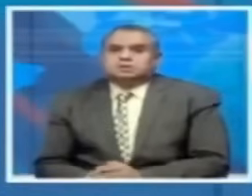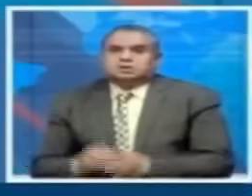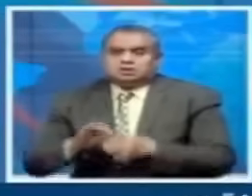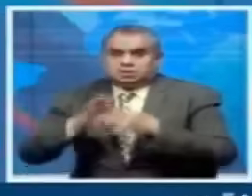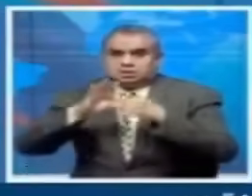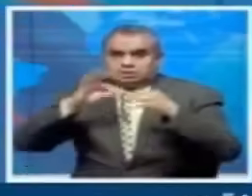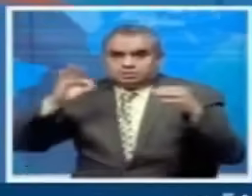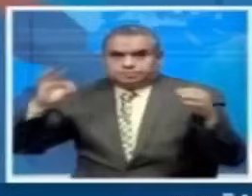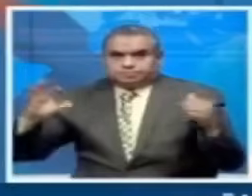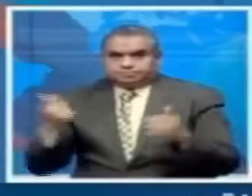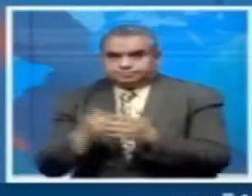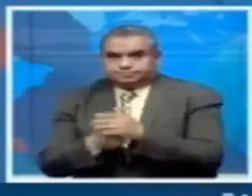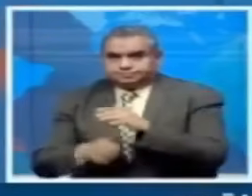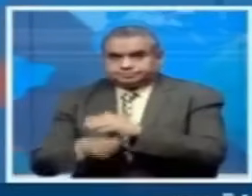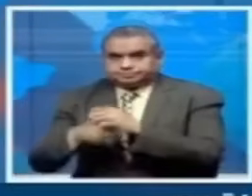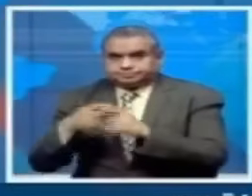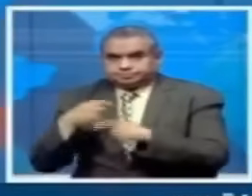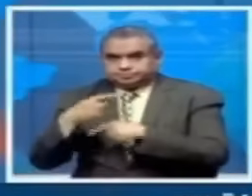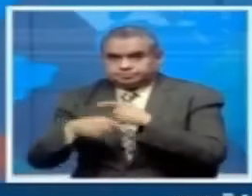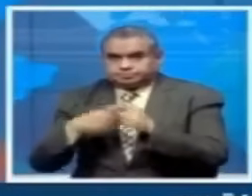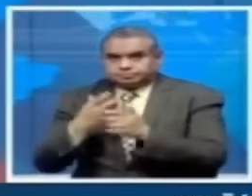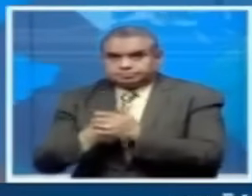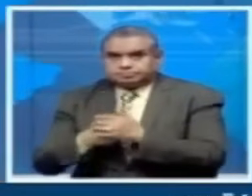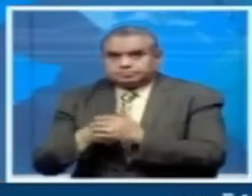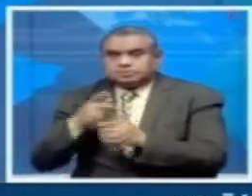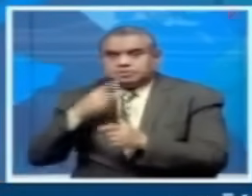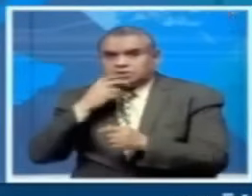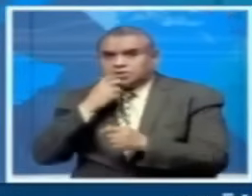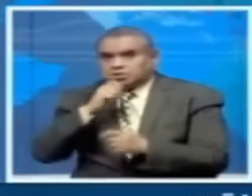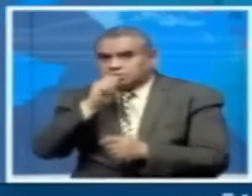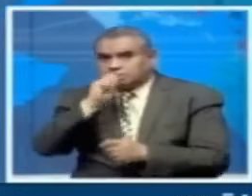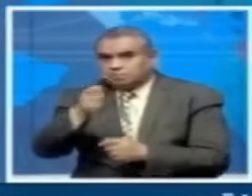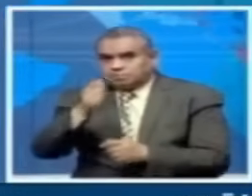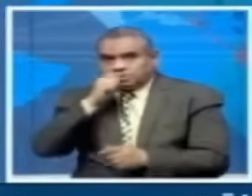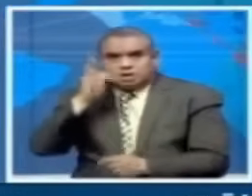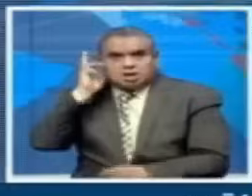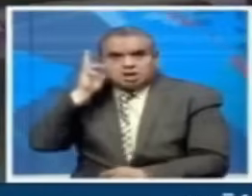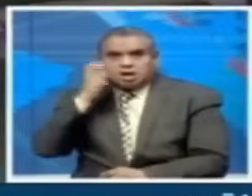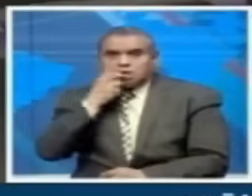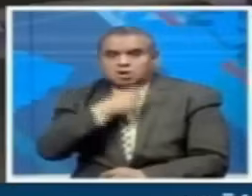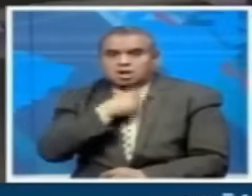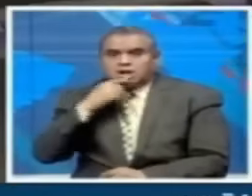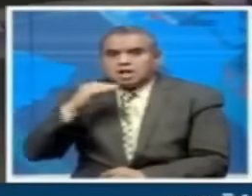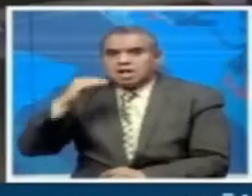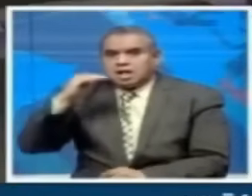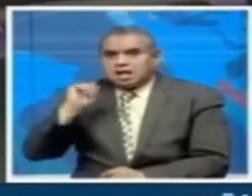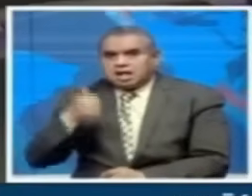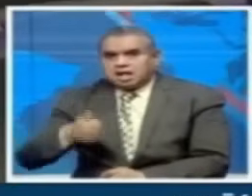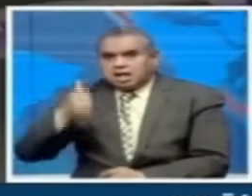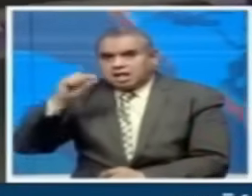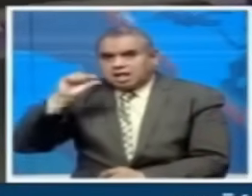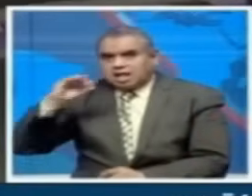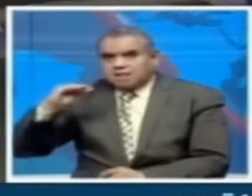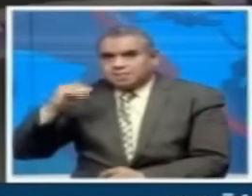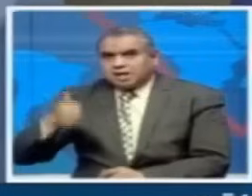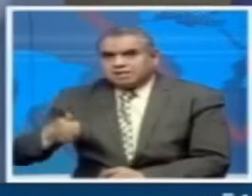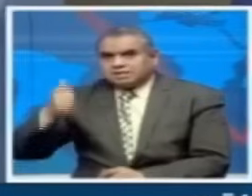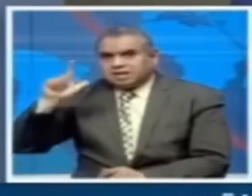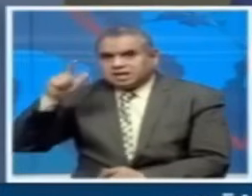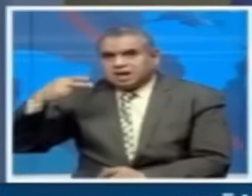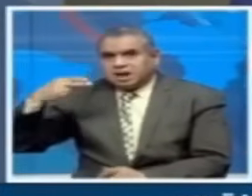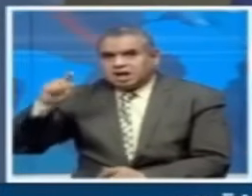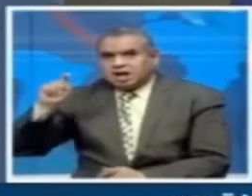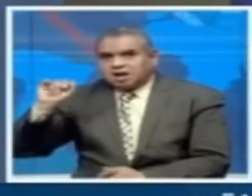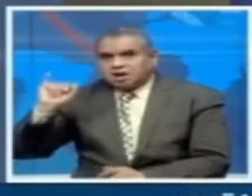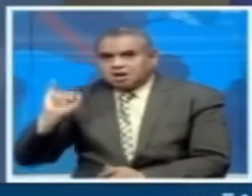لمزيد من المتابعة نلتقي مع مراسل أخبار مصر حمد العربي من معبر رفح أو من العريش.